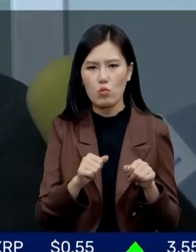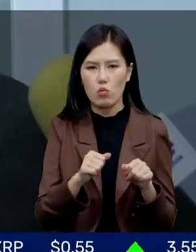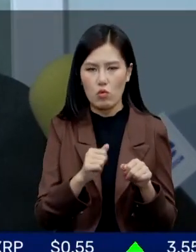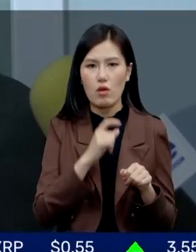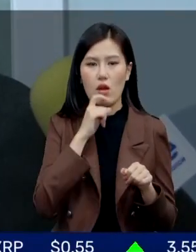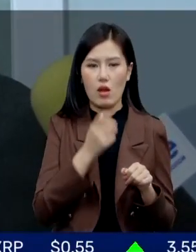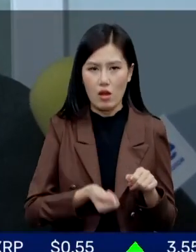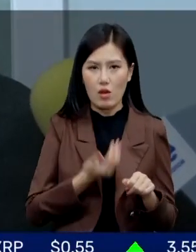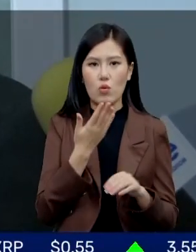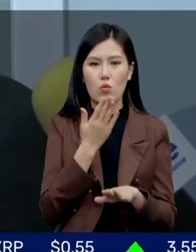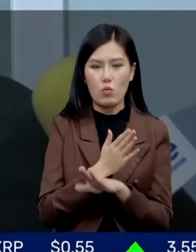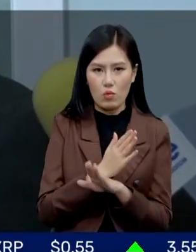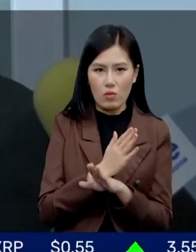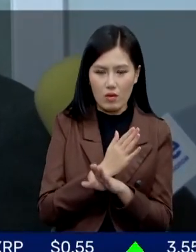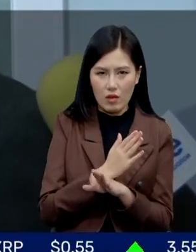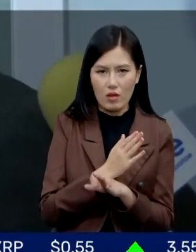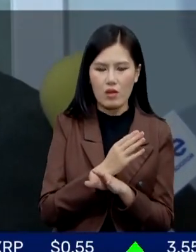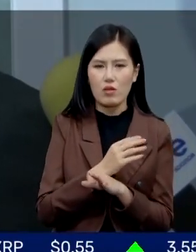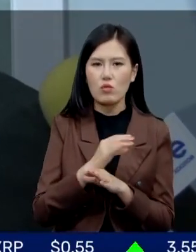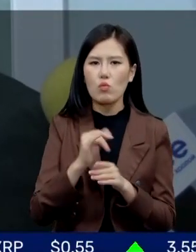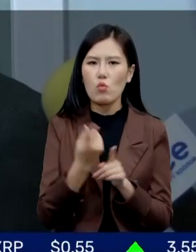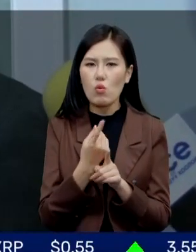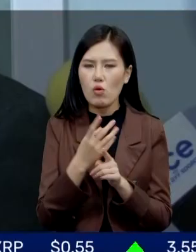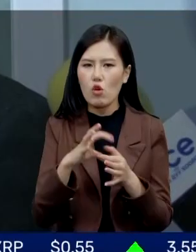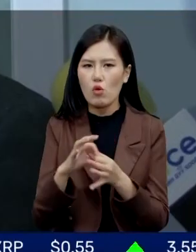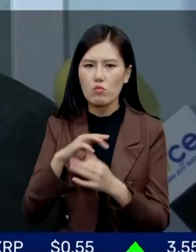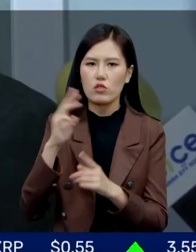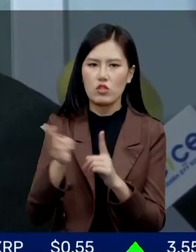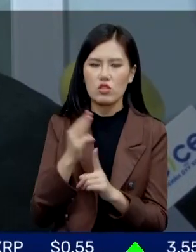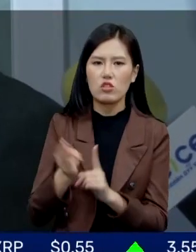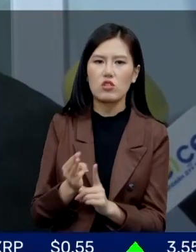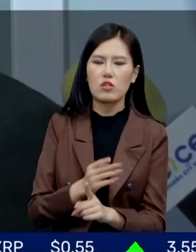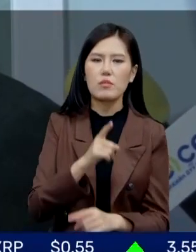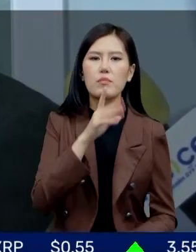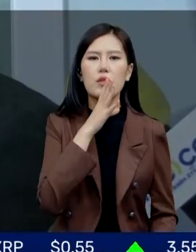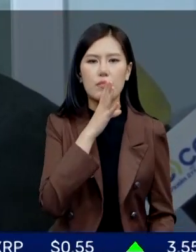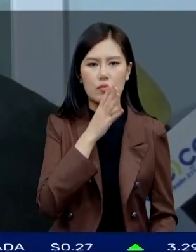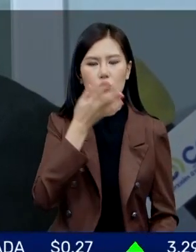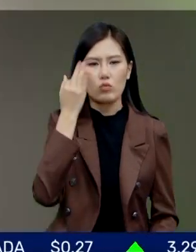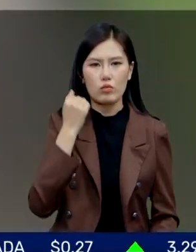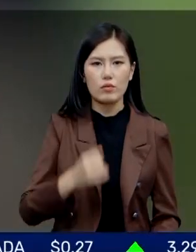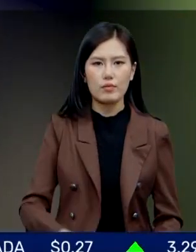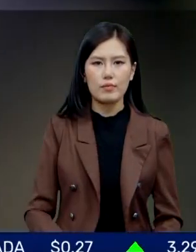дараа хяналт шалгалтын холбоотцоо гарсан зөрчилтэй холбоотойгоор арга хэмжээ тооцогдоо тооцогдоод явна.